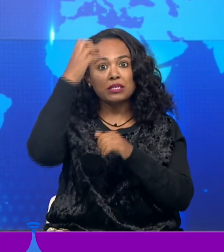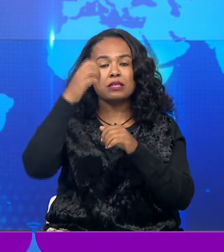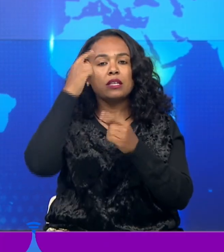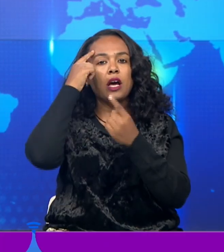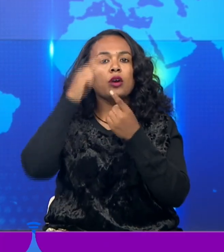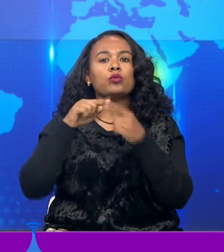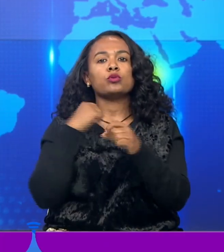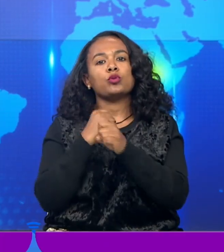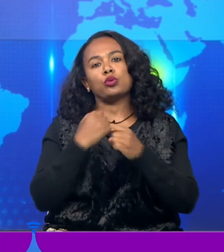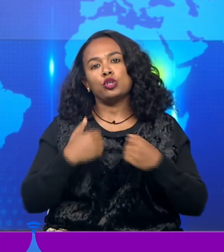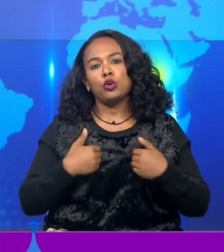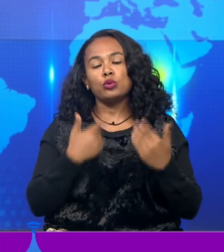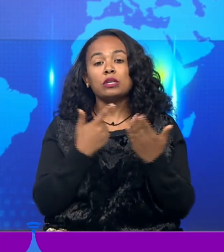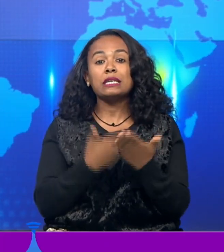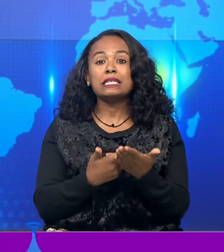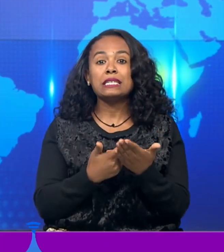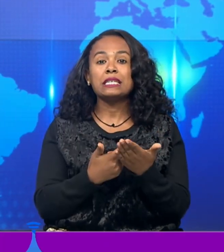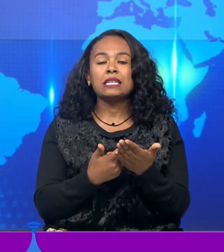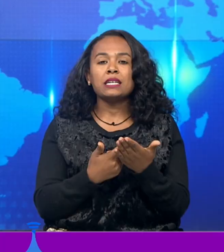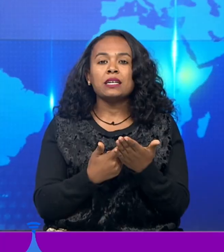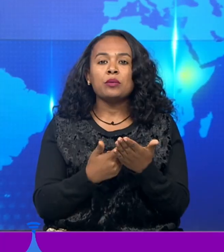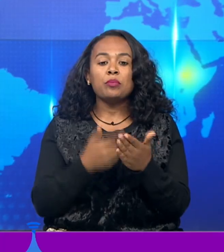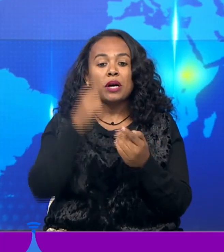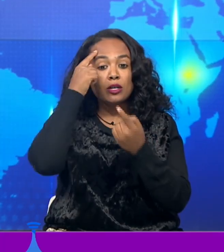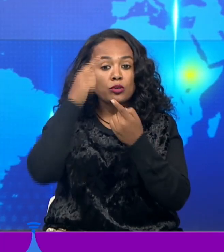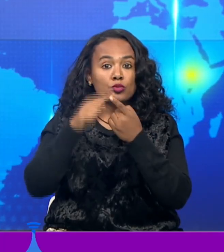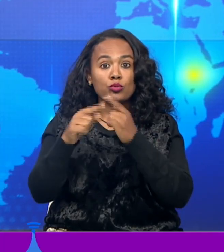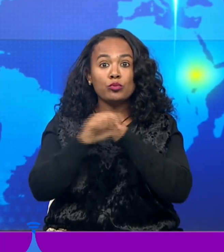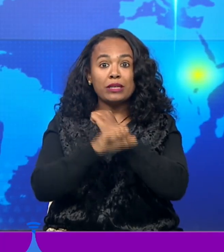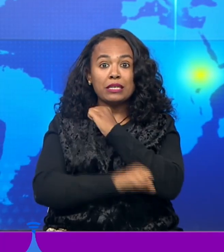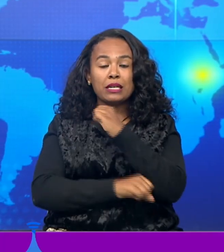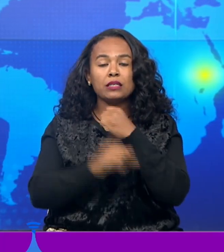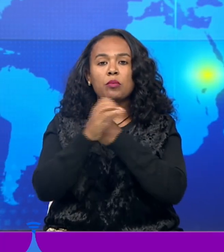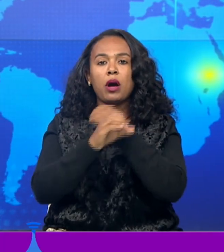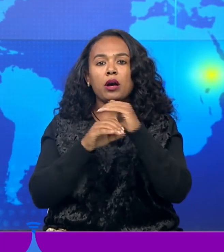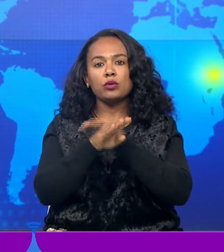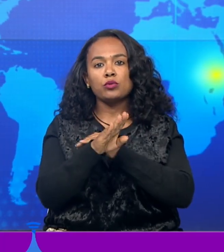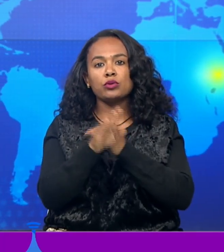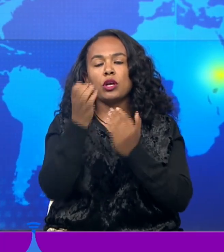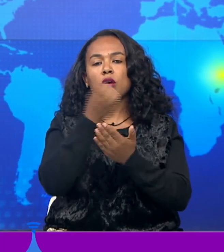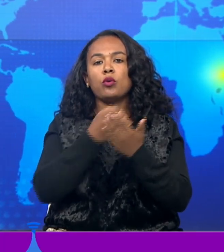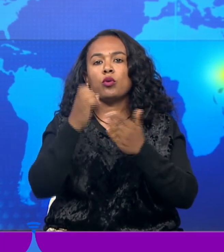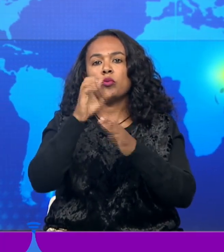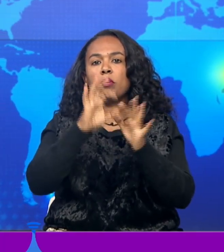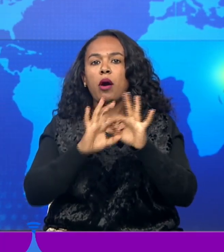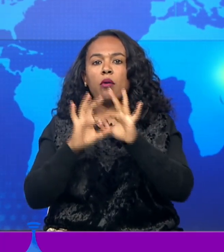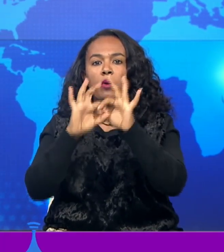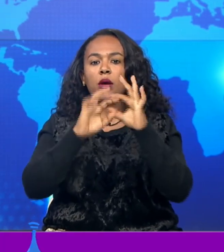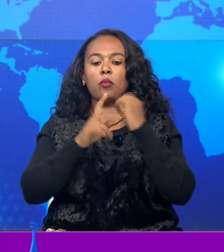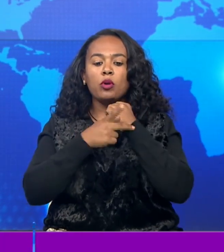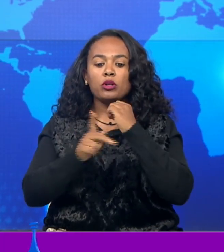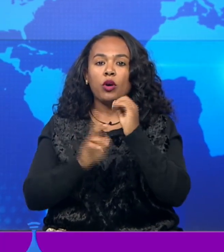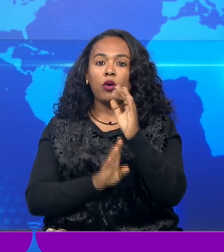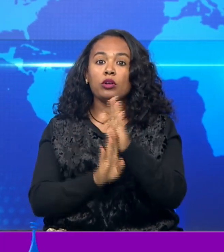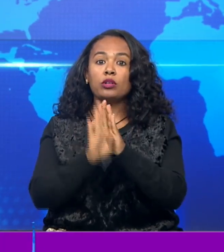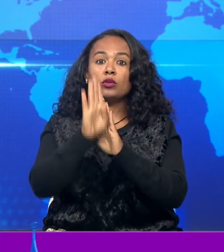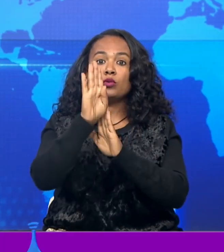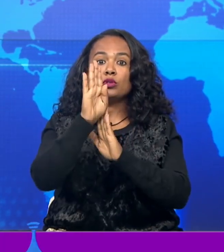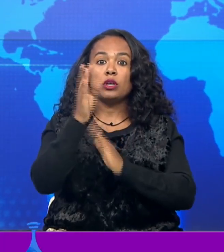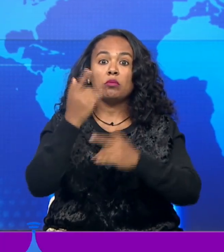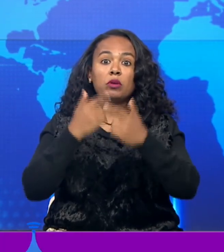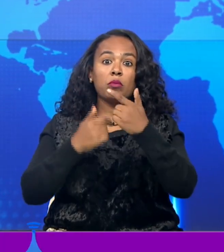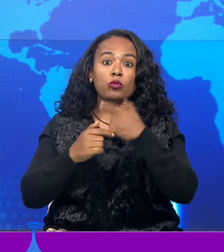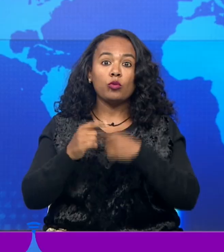አሉ። ስለዚህ እነዚህ በቅዱ መሰረት በሀገር ውስጥ የኢኮኖሚ ማህበራዊና ፖለቲካዊ እድገቶች